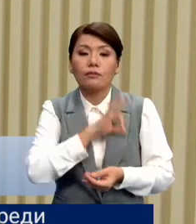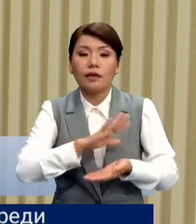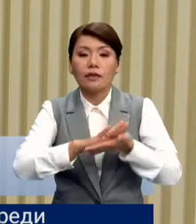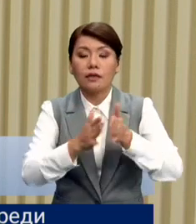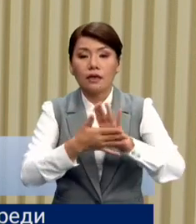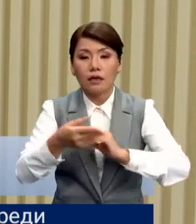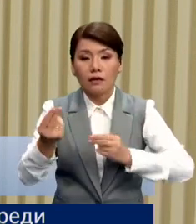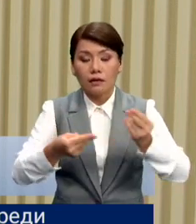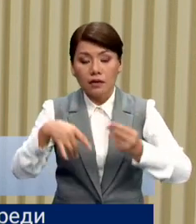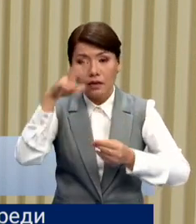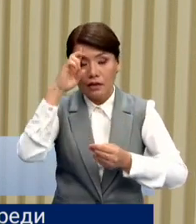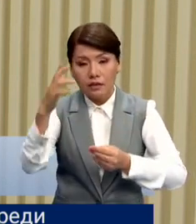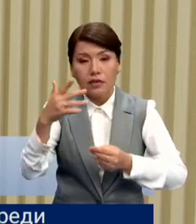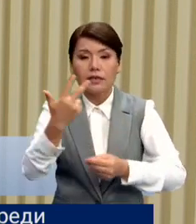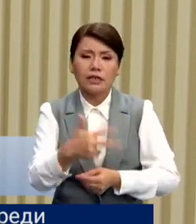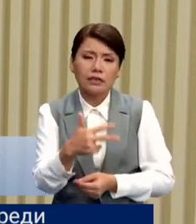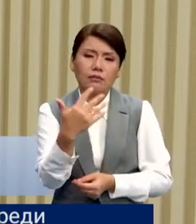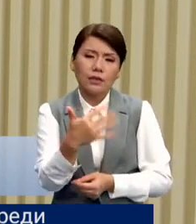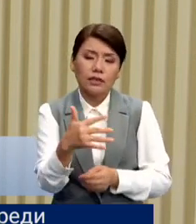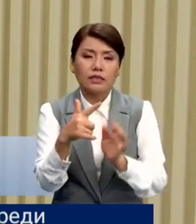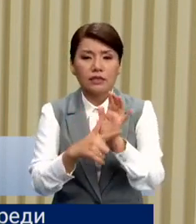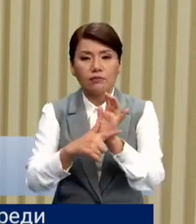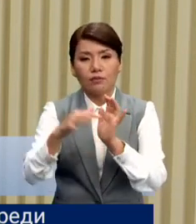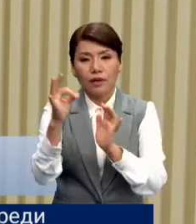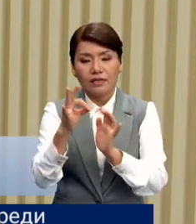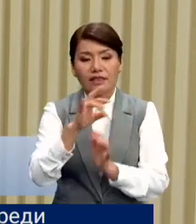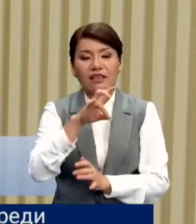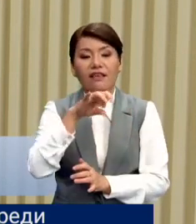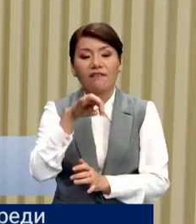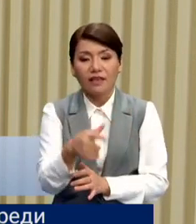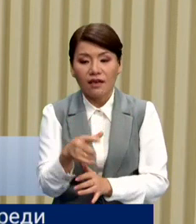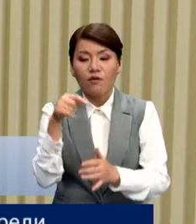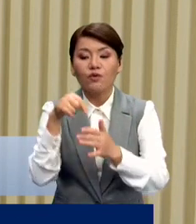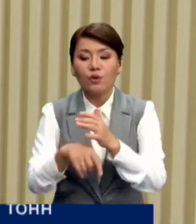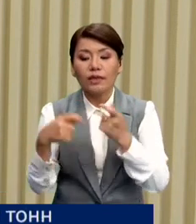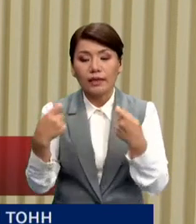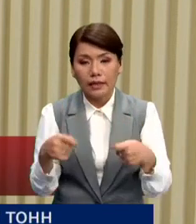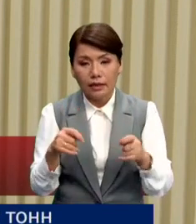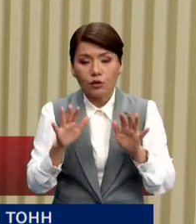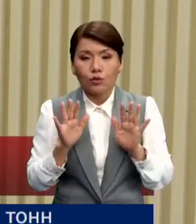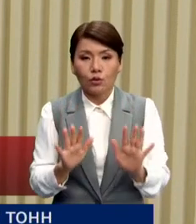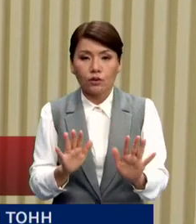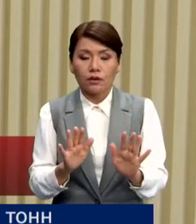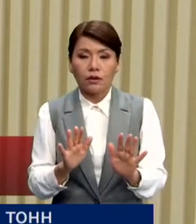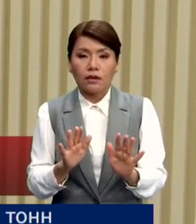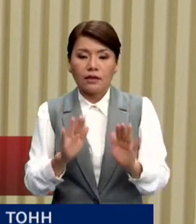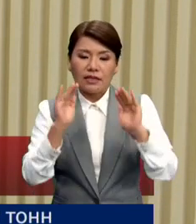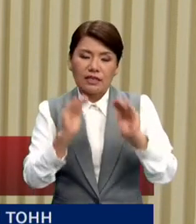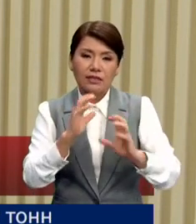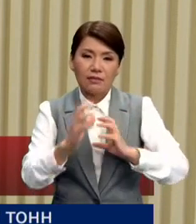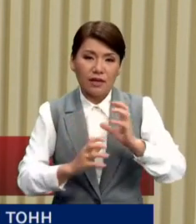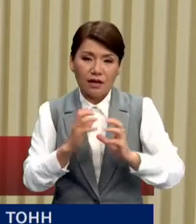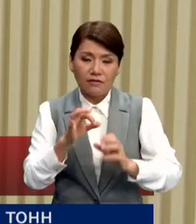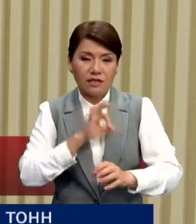день недропользователи, заключая контракт с государством, обязаны поставлять 30-50, иногда 70% нефти на внутренний рынок, причем не то,